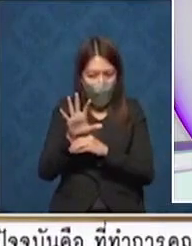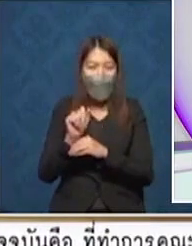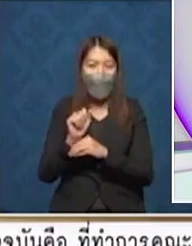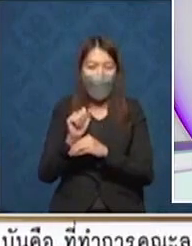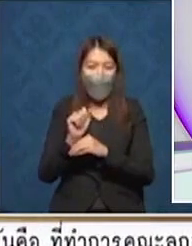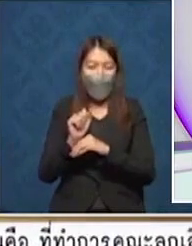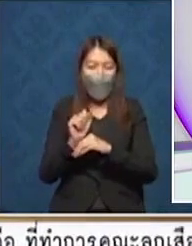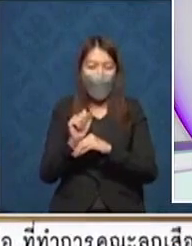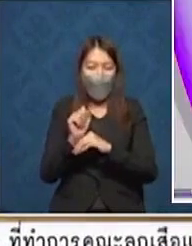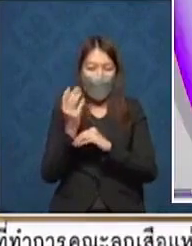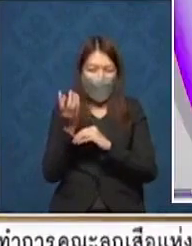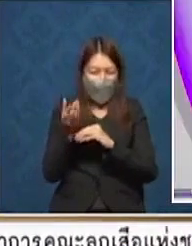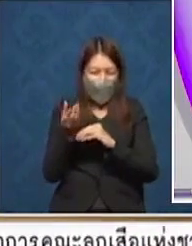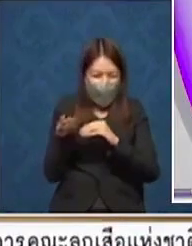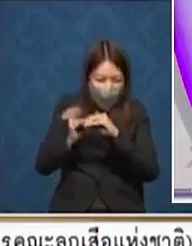ทง ฝายคาในอดีต